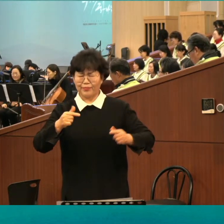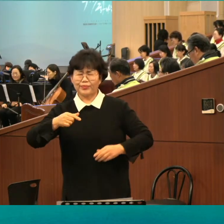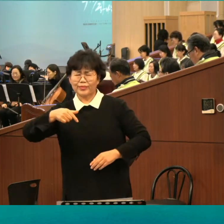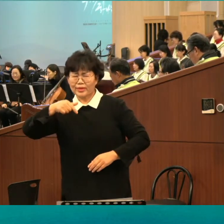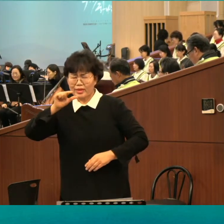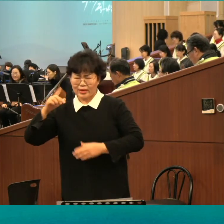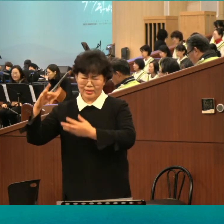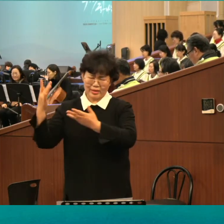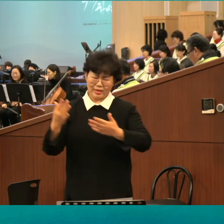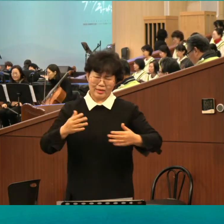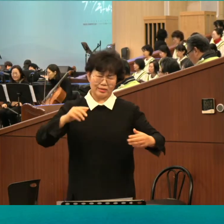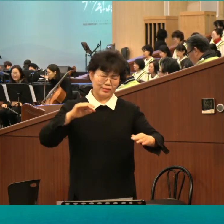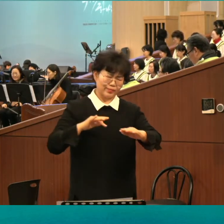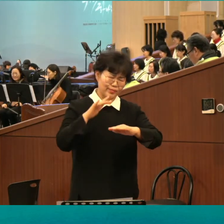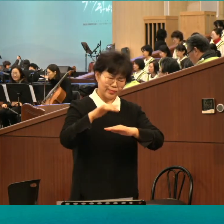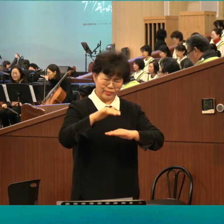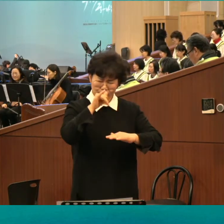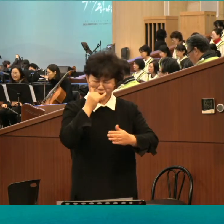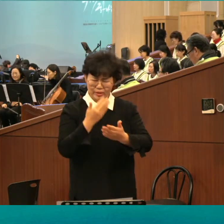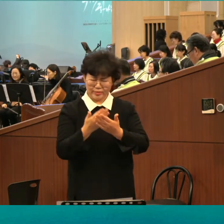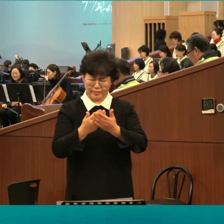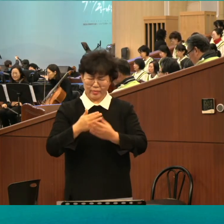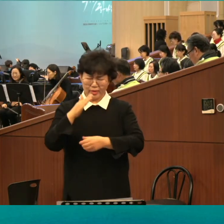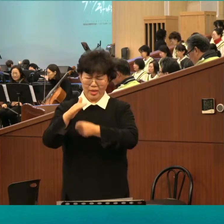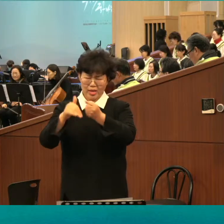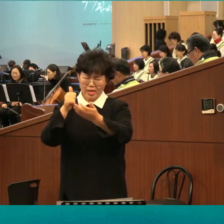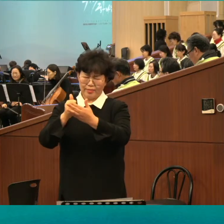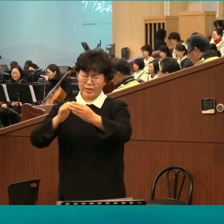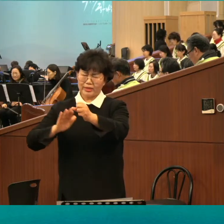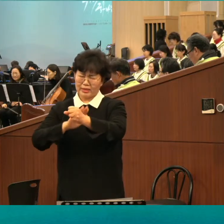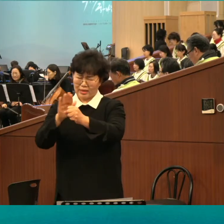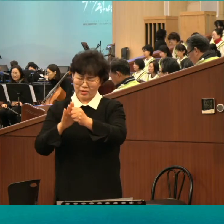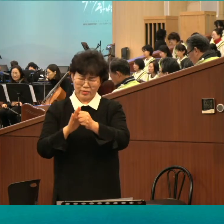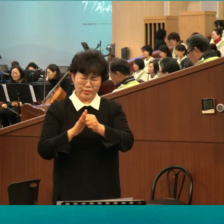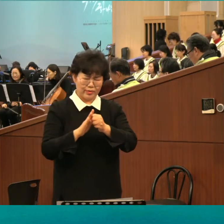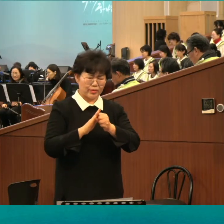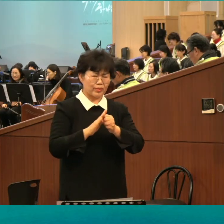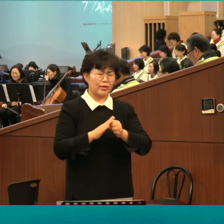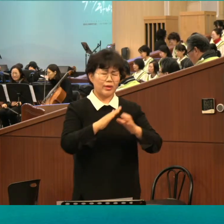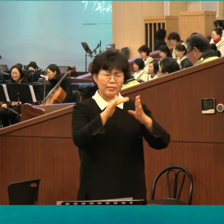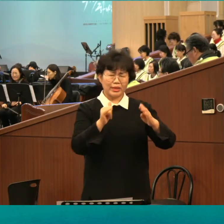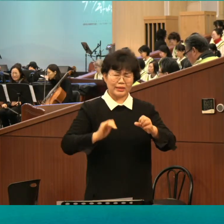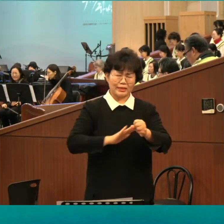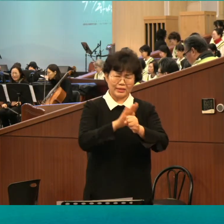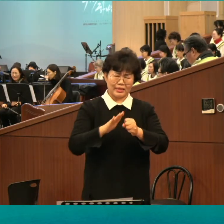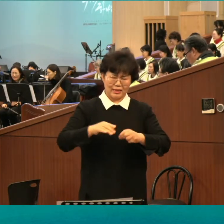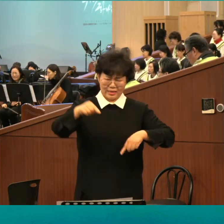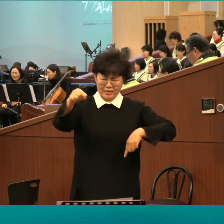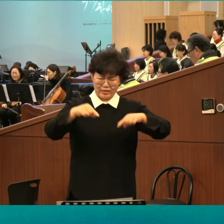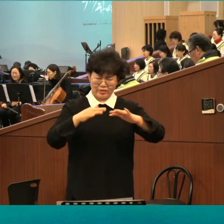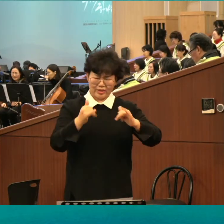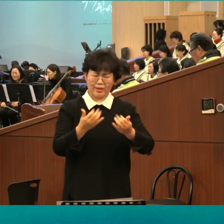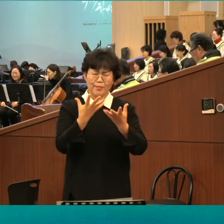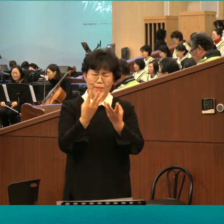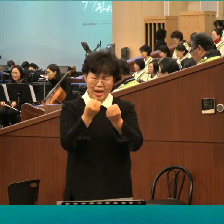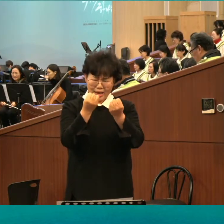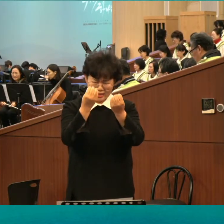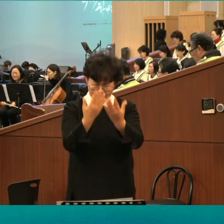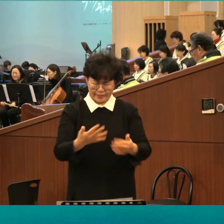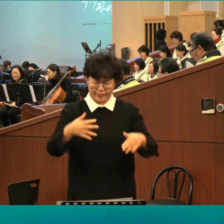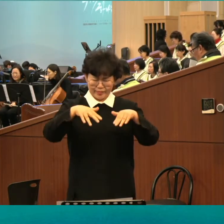하나님을 두려워하고 백성을 사랑하는 지도자들이 많이 세워지게 하여 주시옵소서.